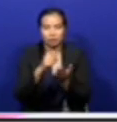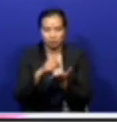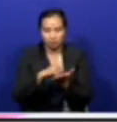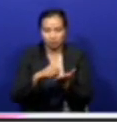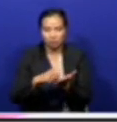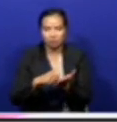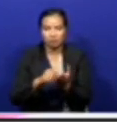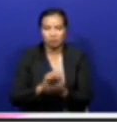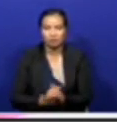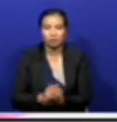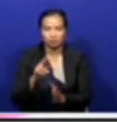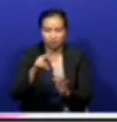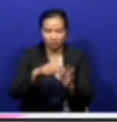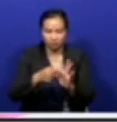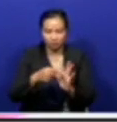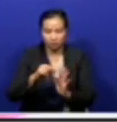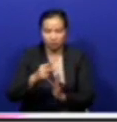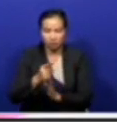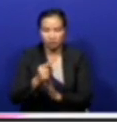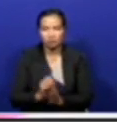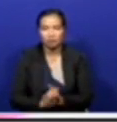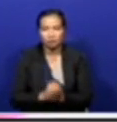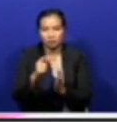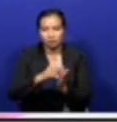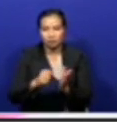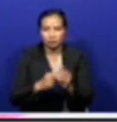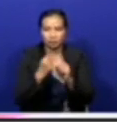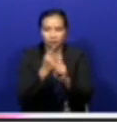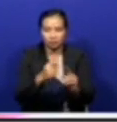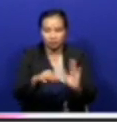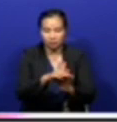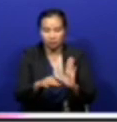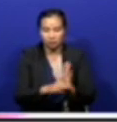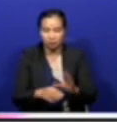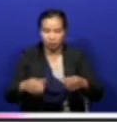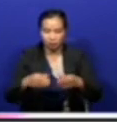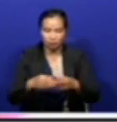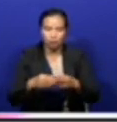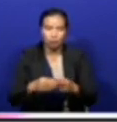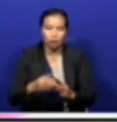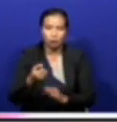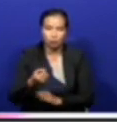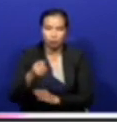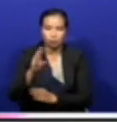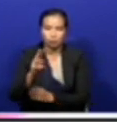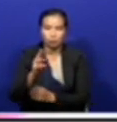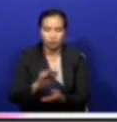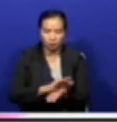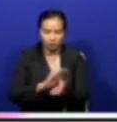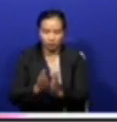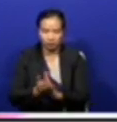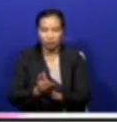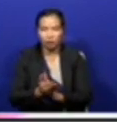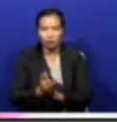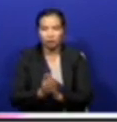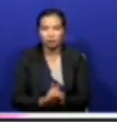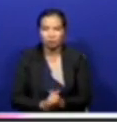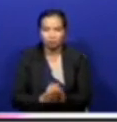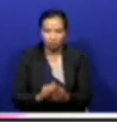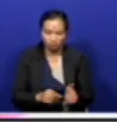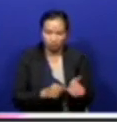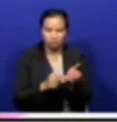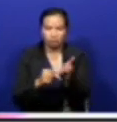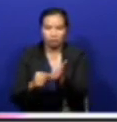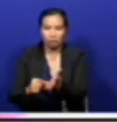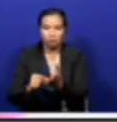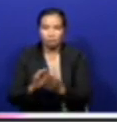ครับร่างพระราชบัญญัติที่จะตราขึ้นเพื่อดำเนินการตามหมวด16การปฏิรูปประเทศเนี่ยให้เสนอ